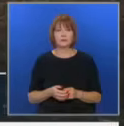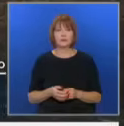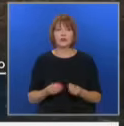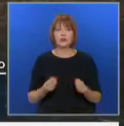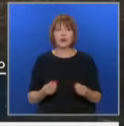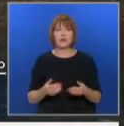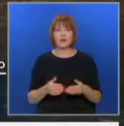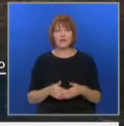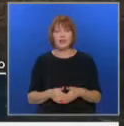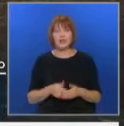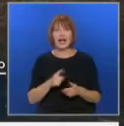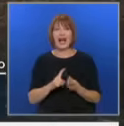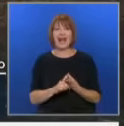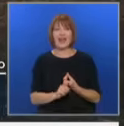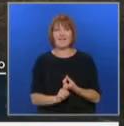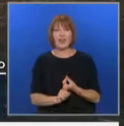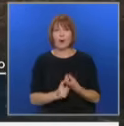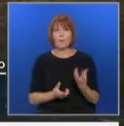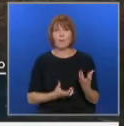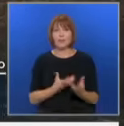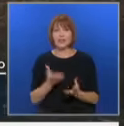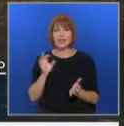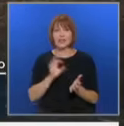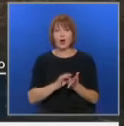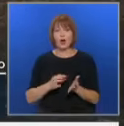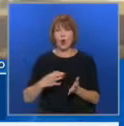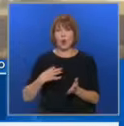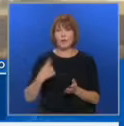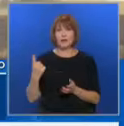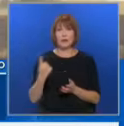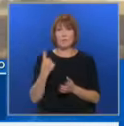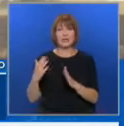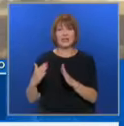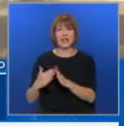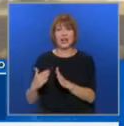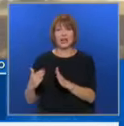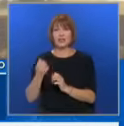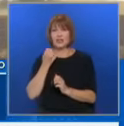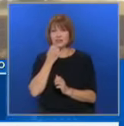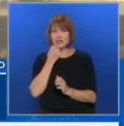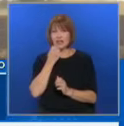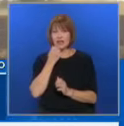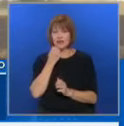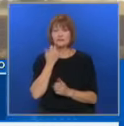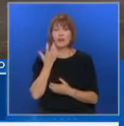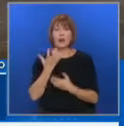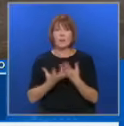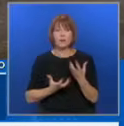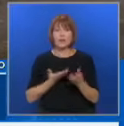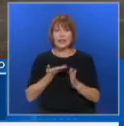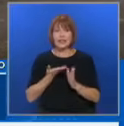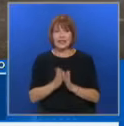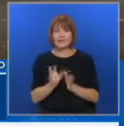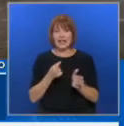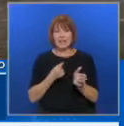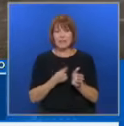Добър вечер от карловското село Каравелово. Пожарът стигна опасно близо до първите къщи в Каравелово и Богдан. Огнената стихия тръгна от запалили